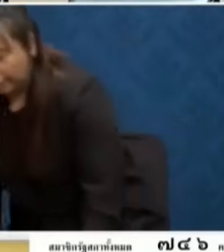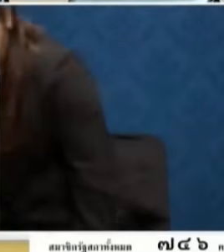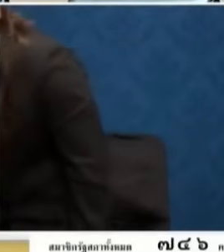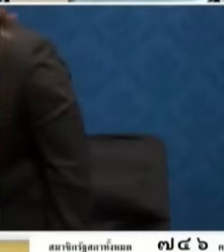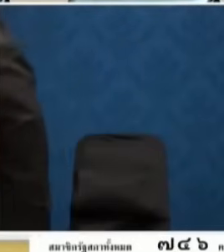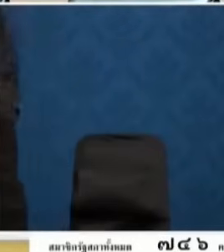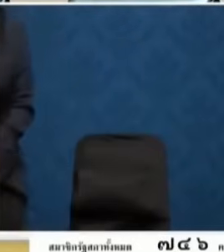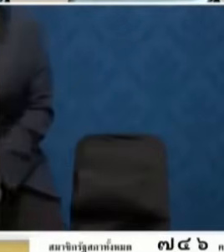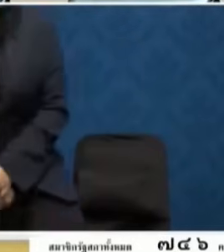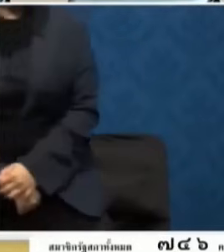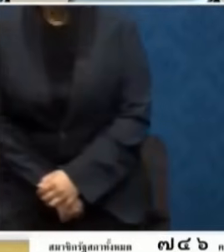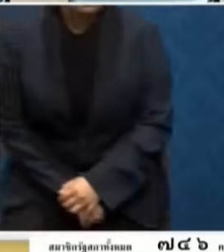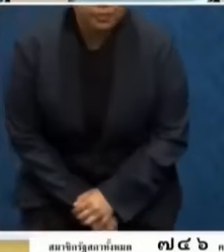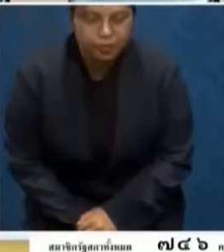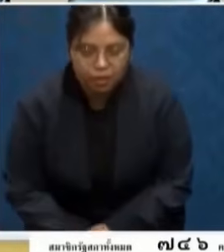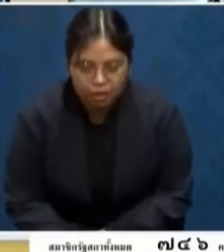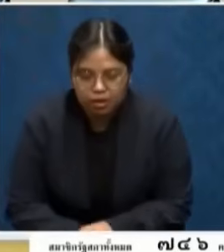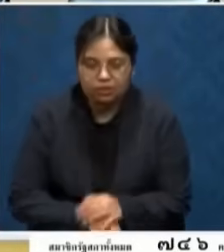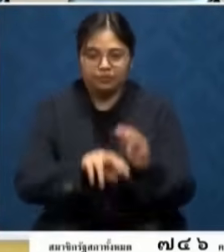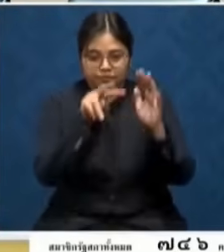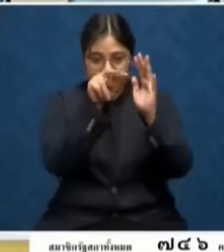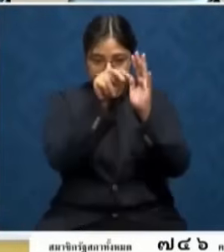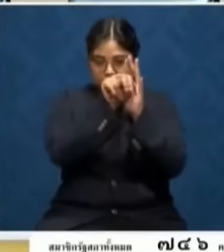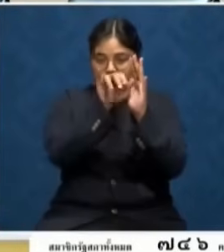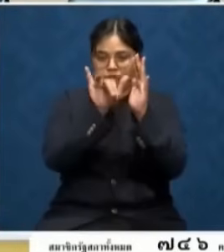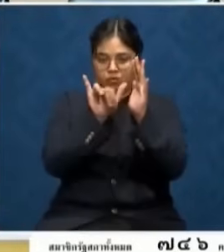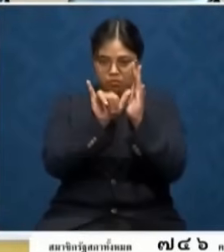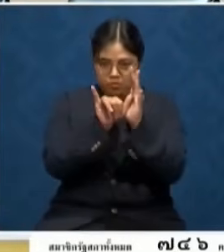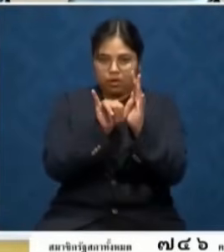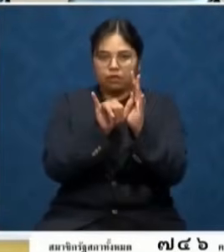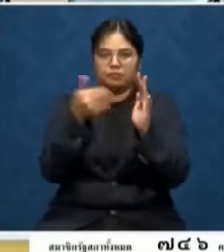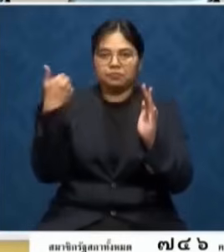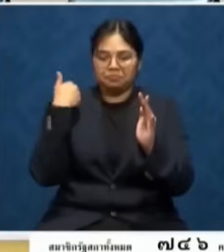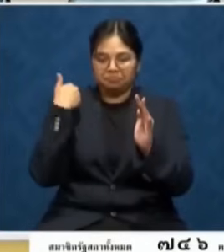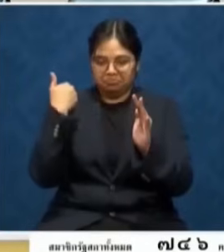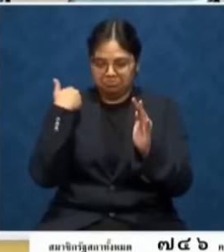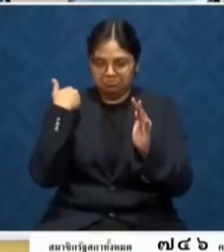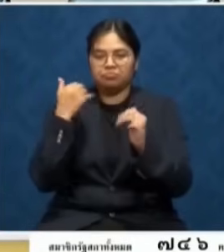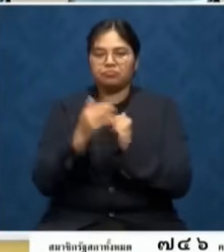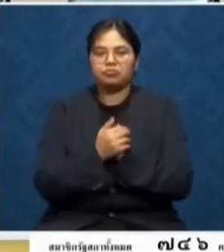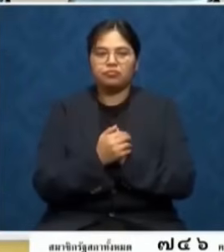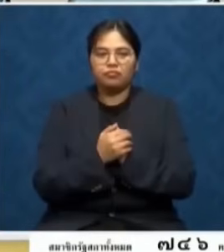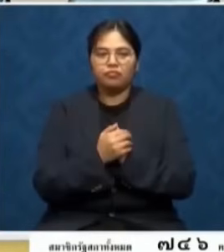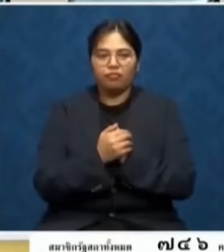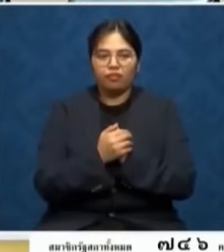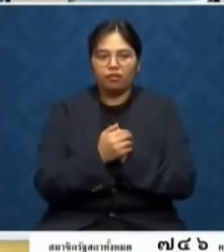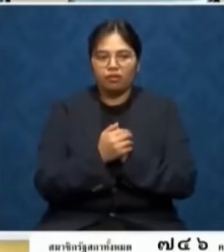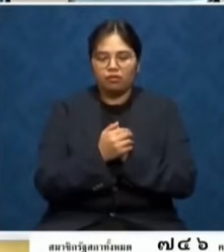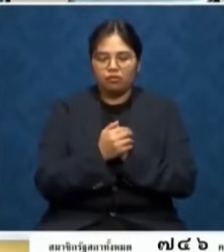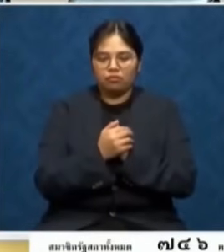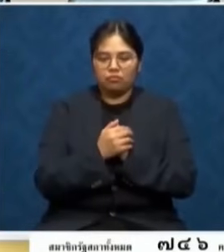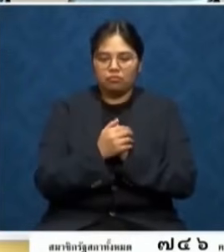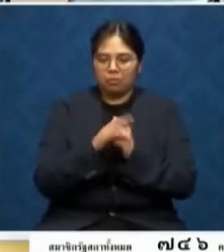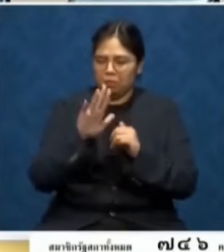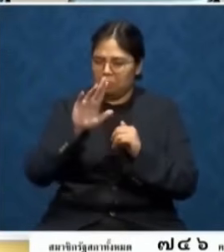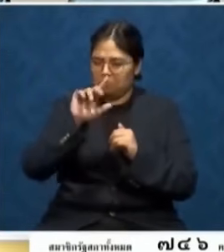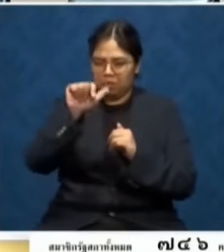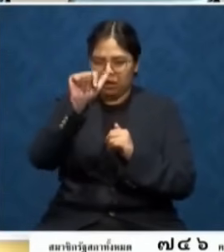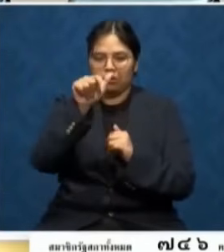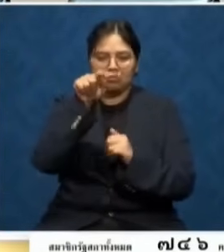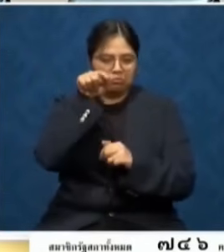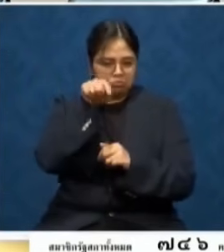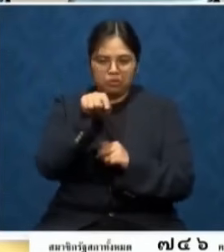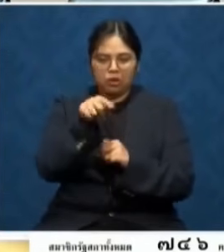ไว้ในหลายจุดในนโยบายก็ตามแต่มันไม่มีความอบอุ่นขึ้นถ้าหากว่าเราไม่เห็นข้อมูลชัดเจ